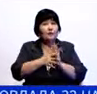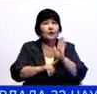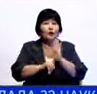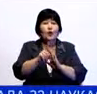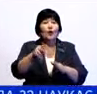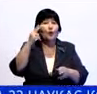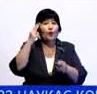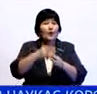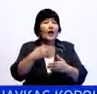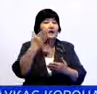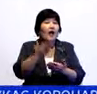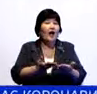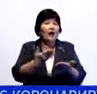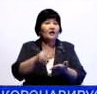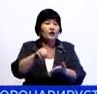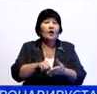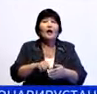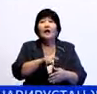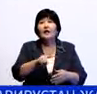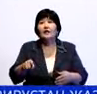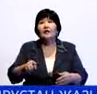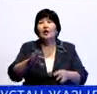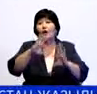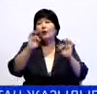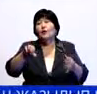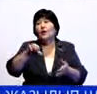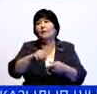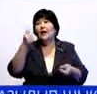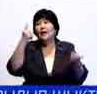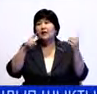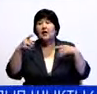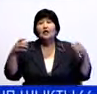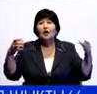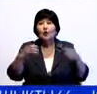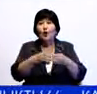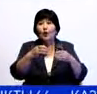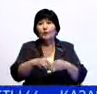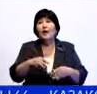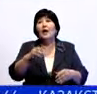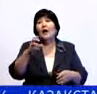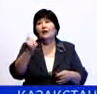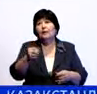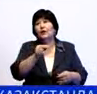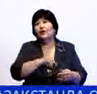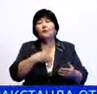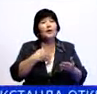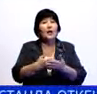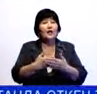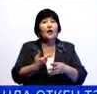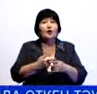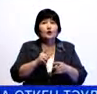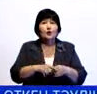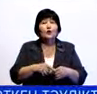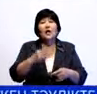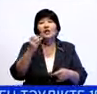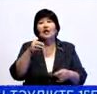оларға ағадай ақылшы болған. Ілгердегі өнер майталмандарының шығармаларын топтастыруда да Әшағаның еңбегі ерен. Сондай-ақ